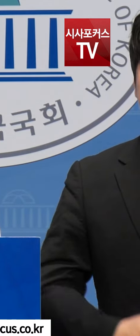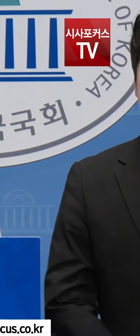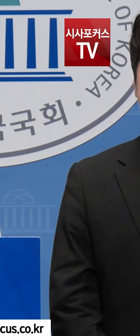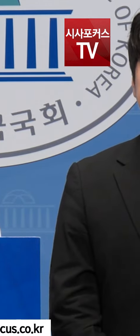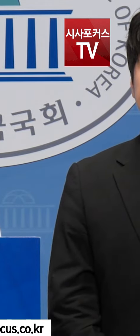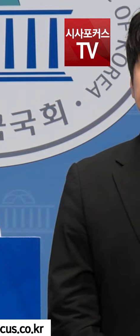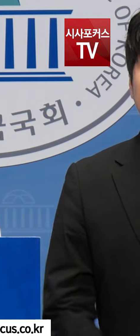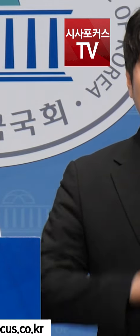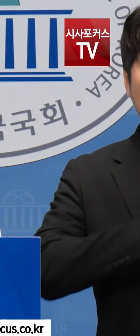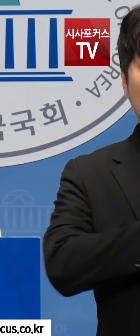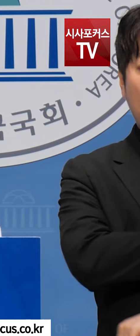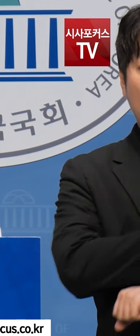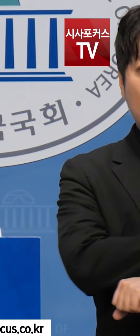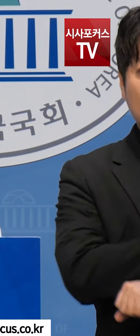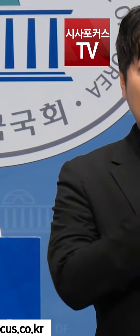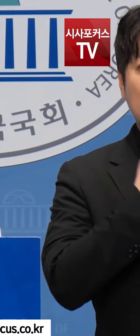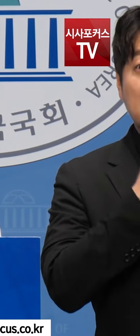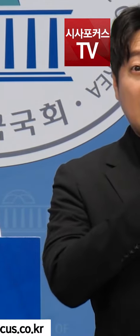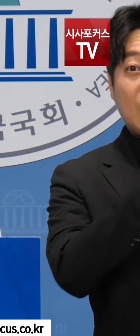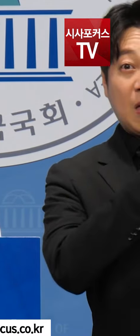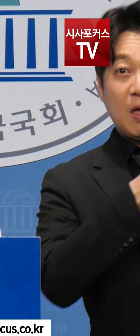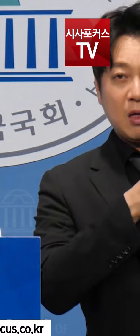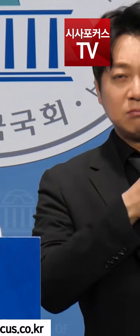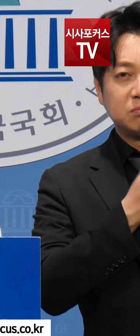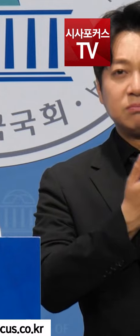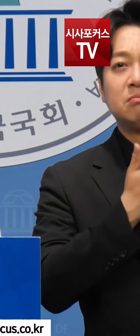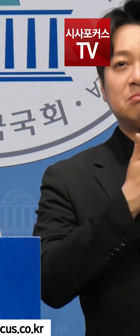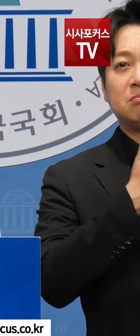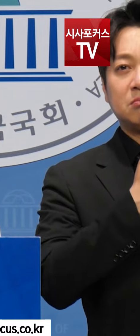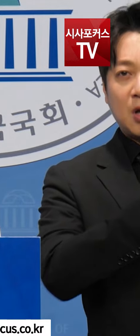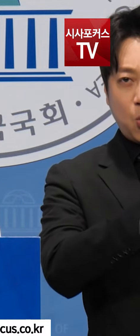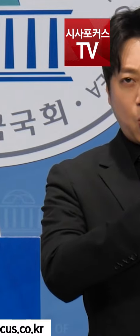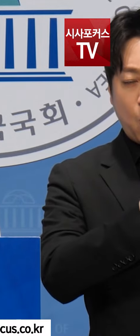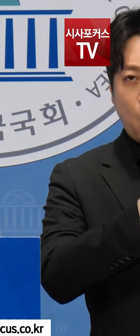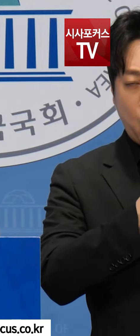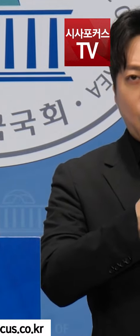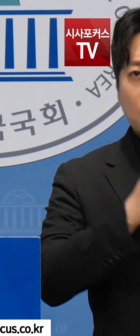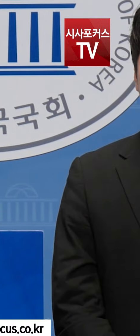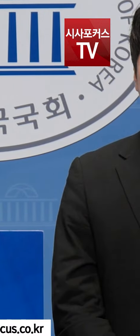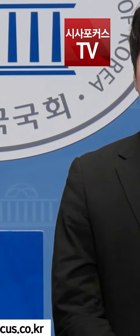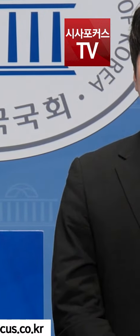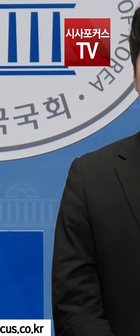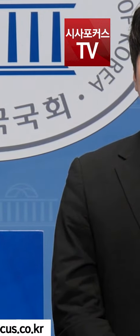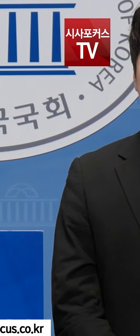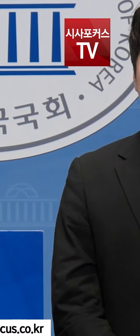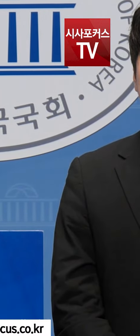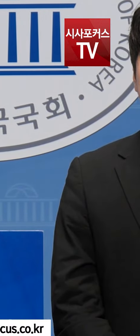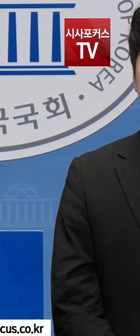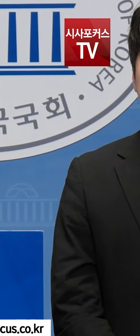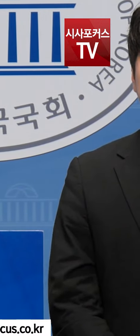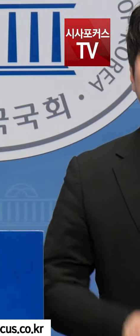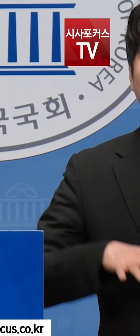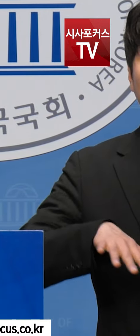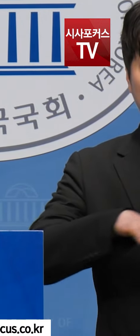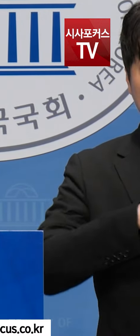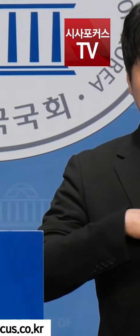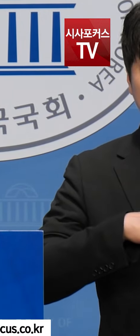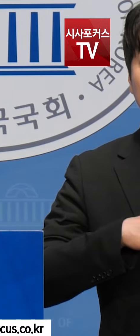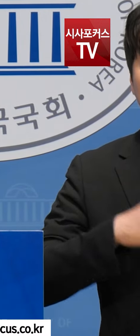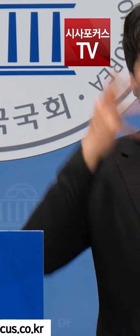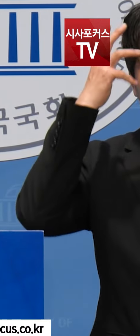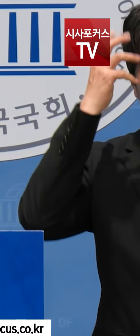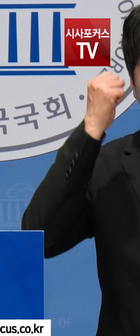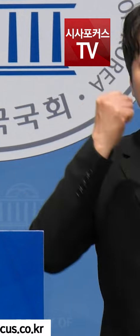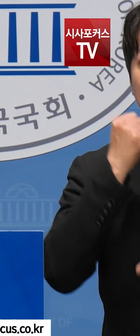권력의 협박에 굴하지 않는 청렴하고 검증된 국회의장이 필요합니다. 우리는 기억합니다. 검찰과